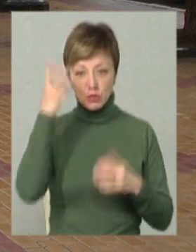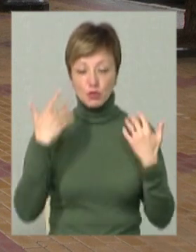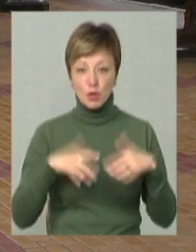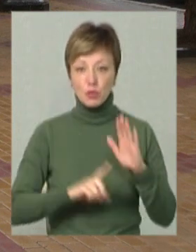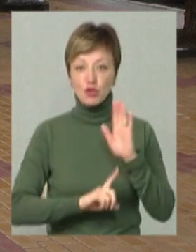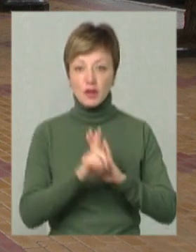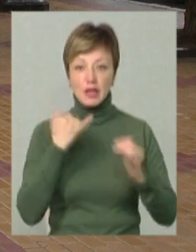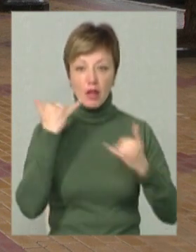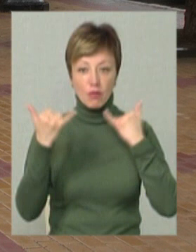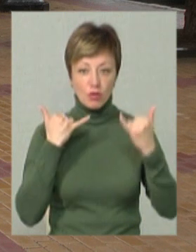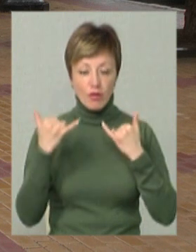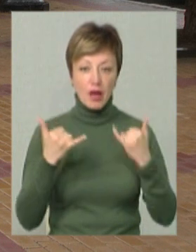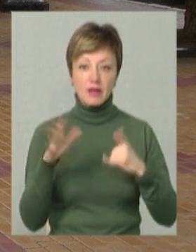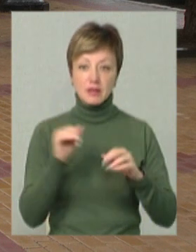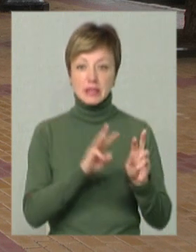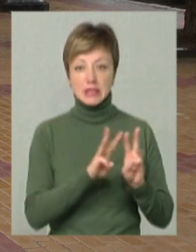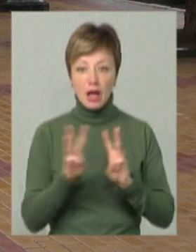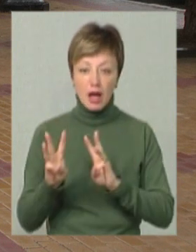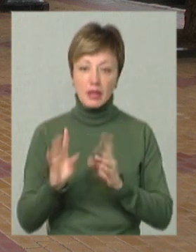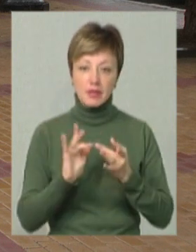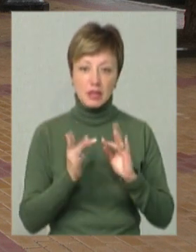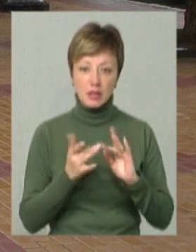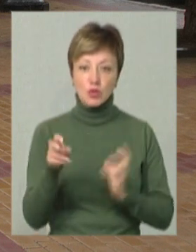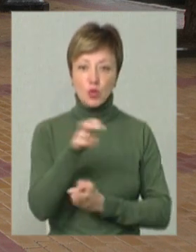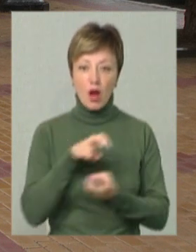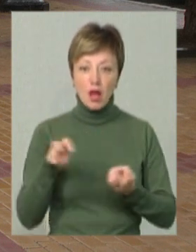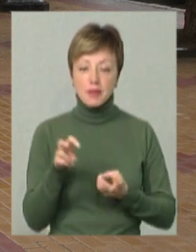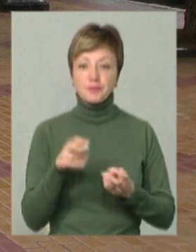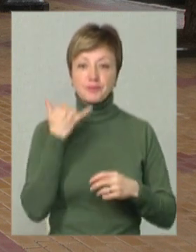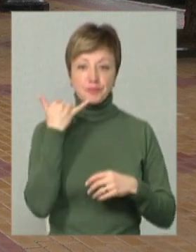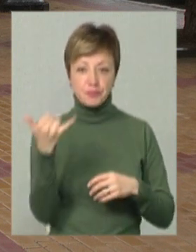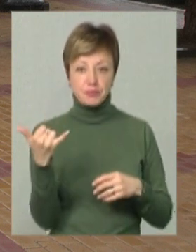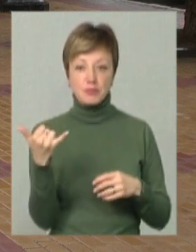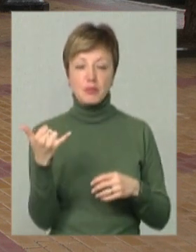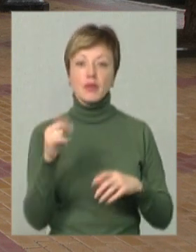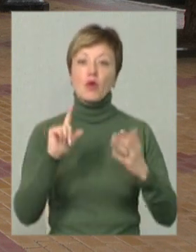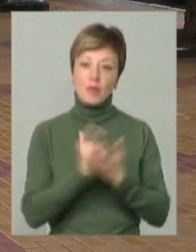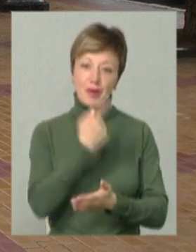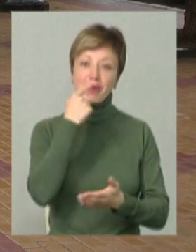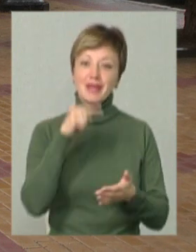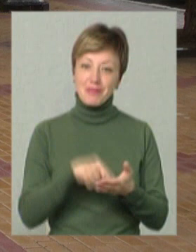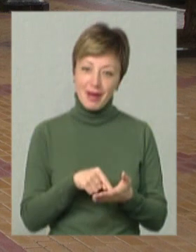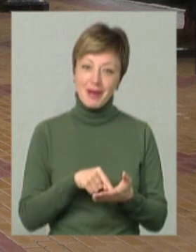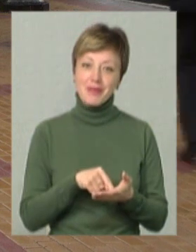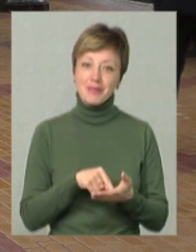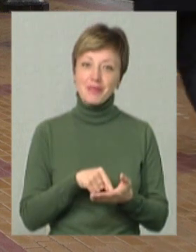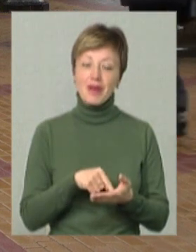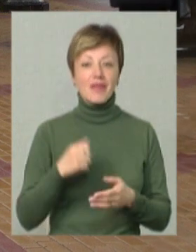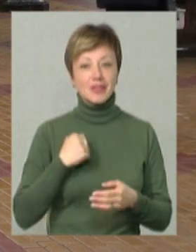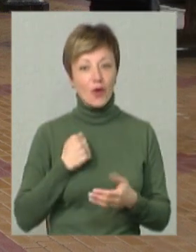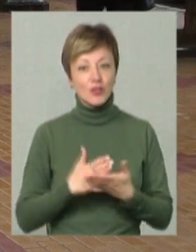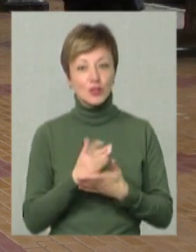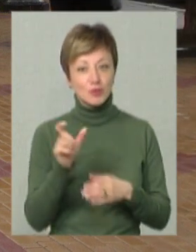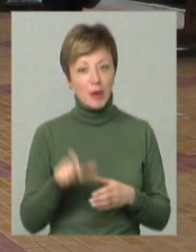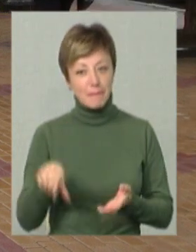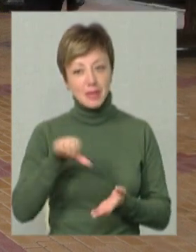ми почали телефонувати, оці всі сайти в інтернеті шукати, телефонуємо і знову потрапляємо